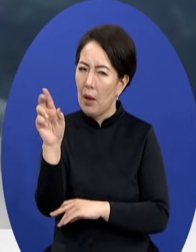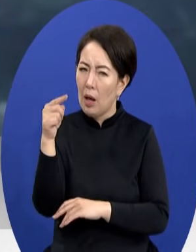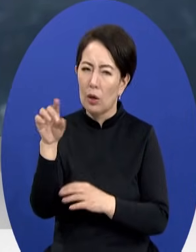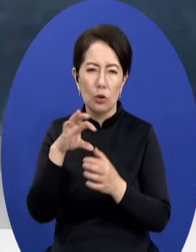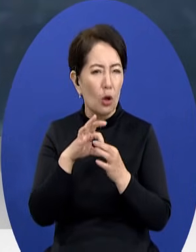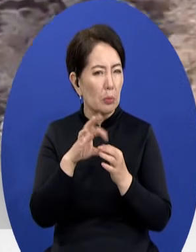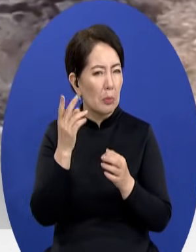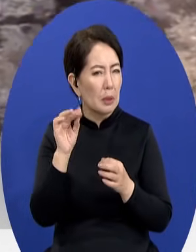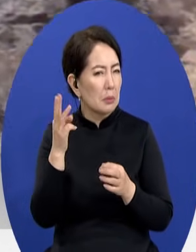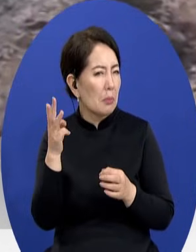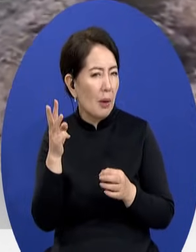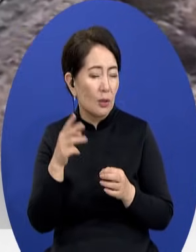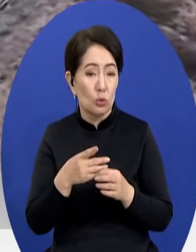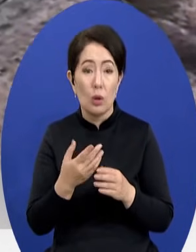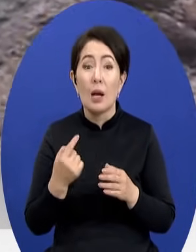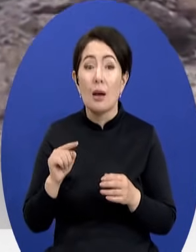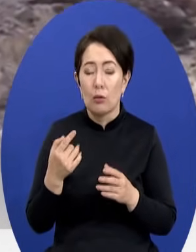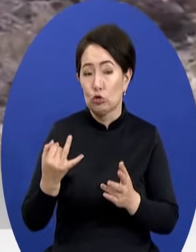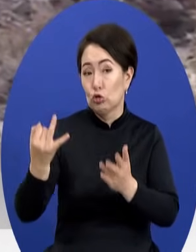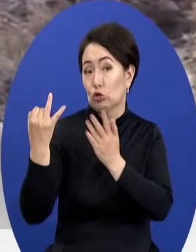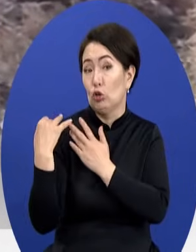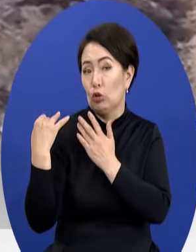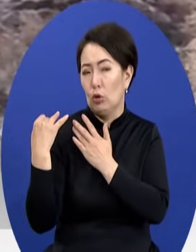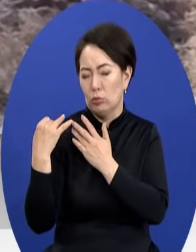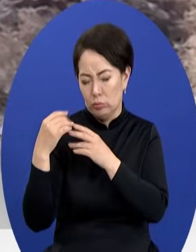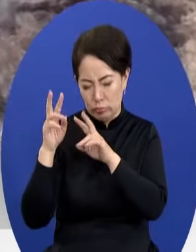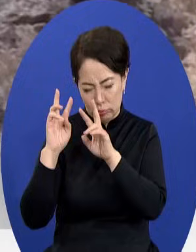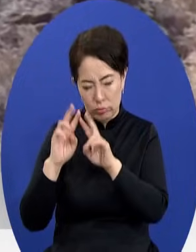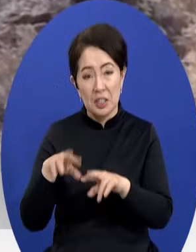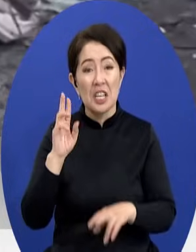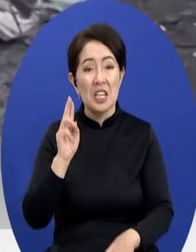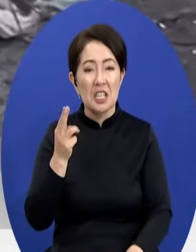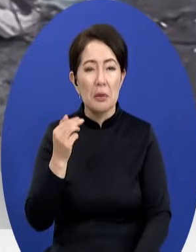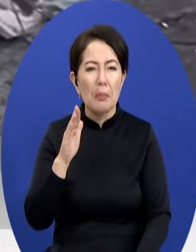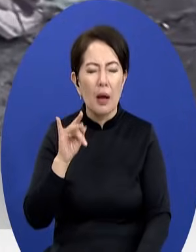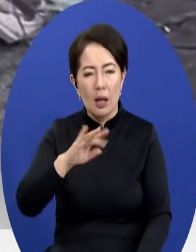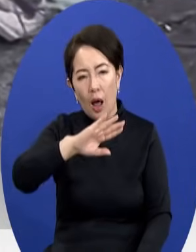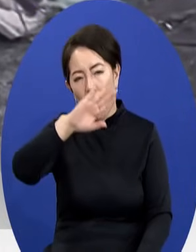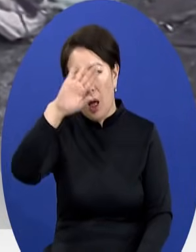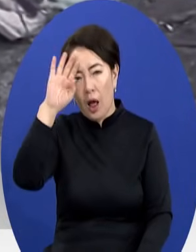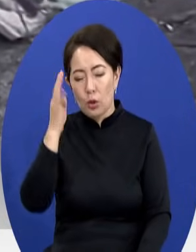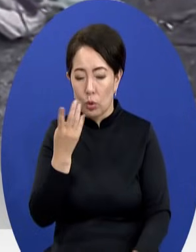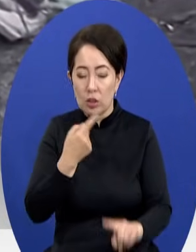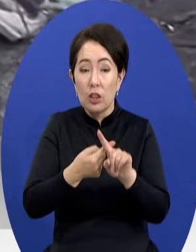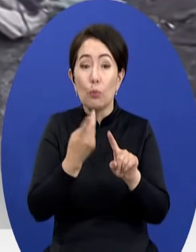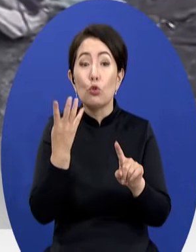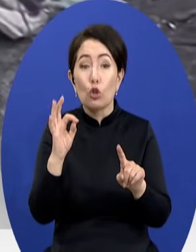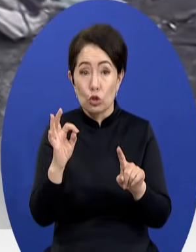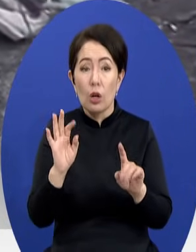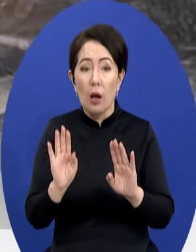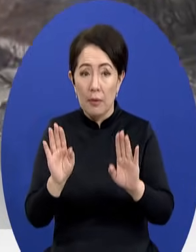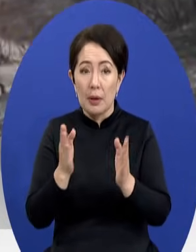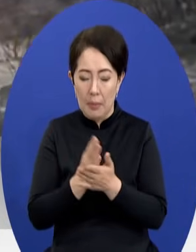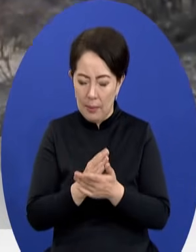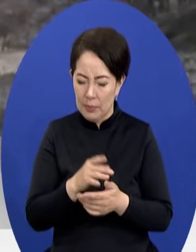улбаатай байж болох юм. Өнгөрсөн 1-7 хоногийн туршид Кипр улсад бол 40 хэм хүрч хэд халалт бол ажиглагдж байгаа.